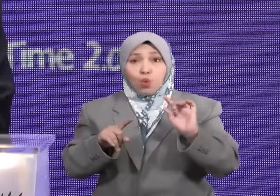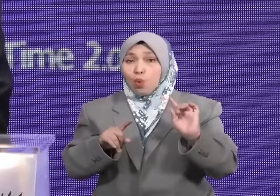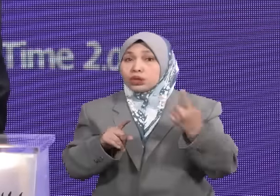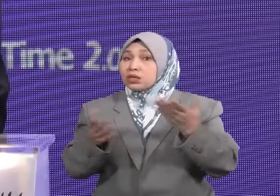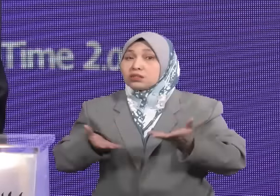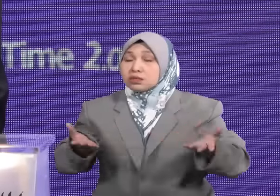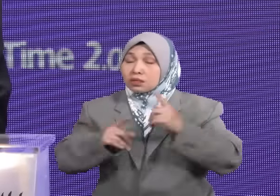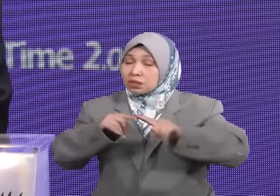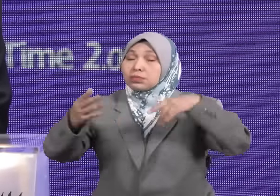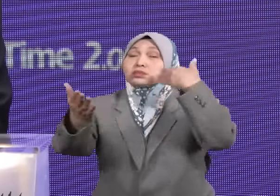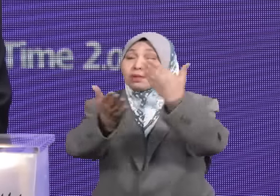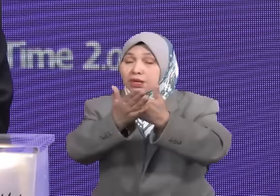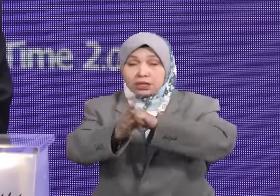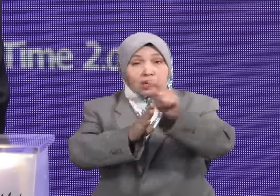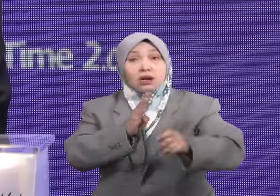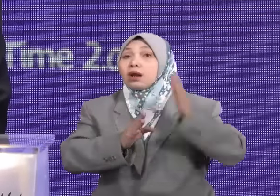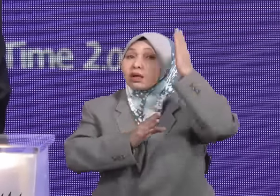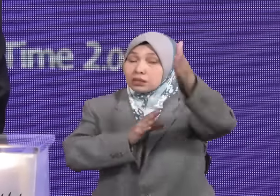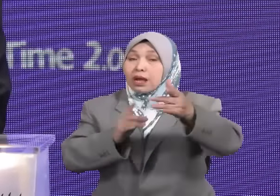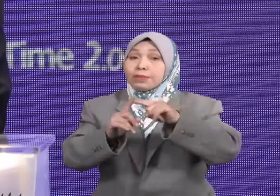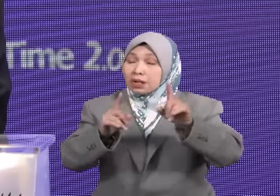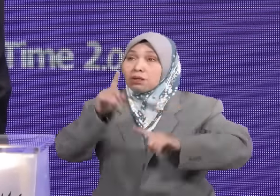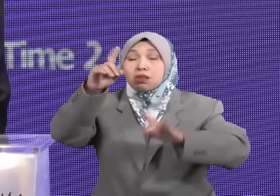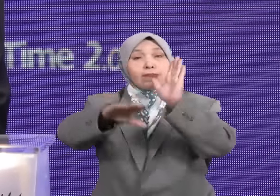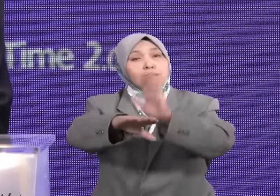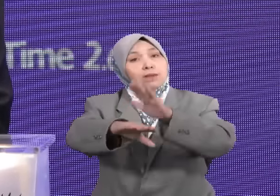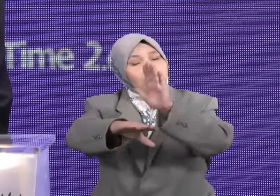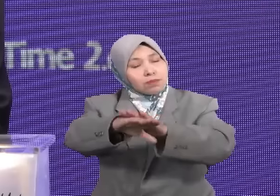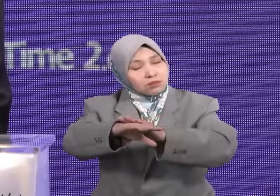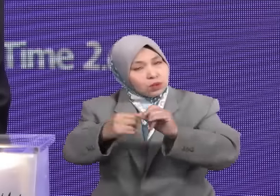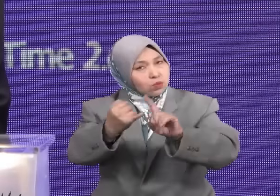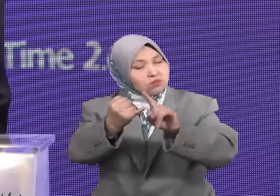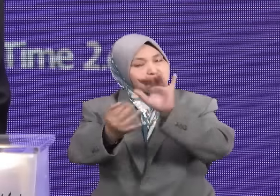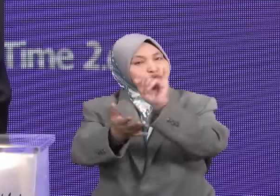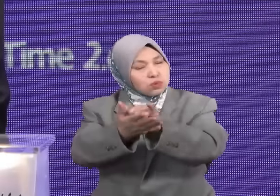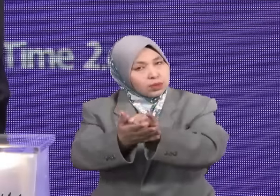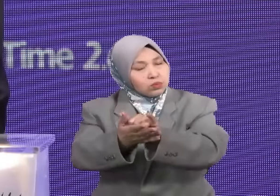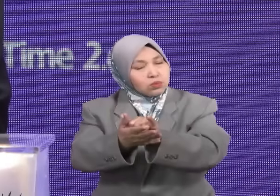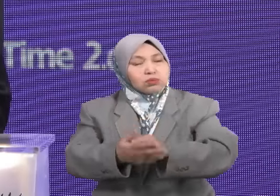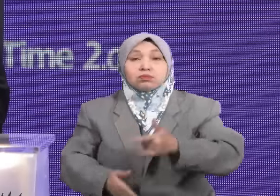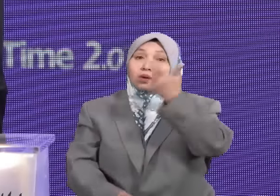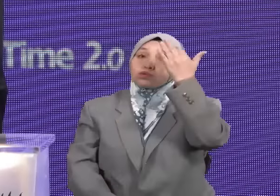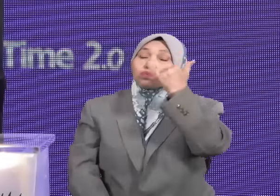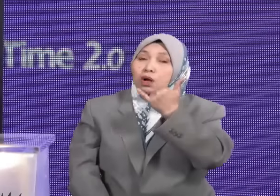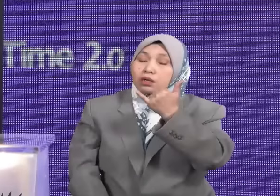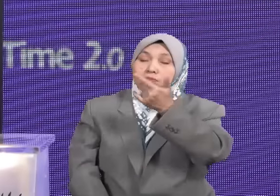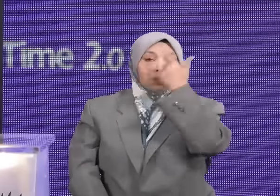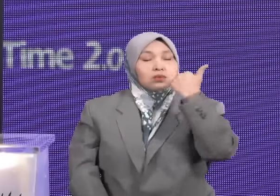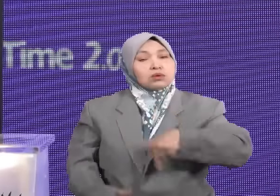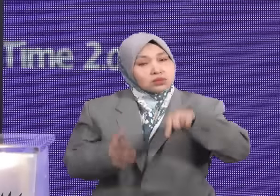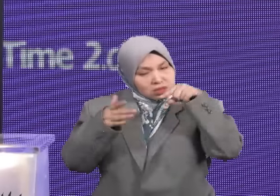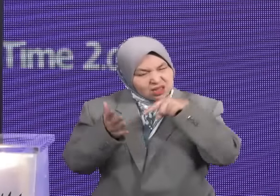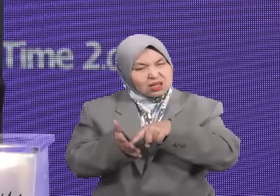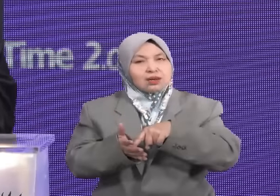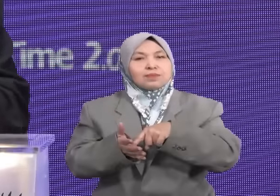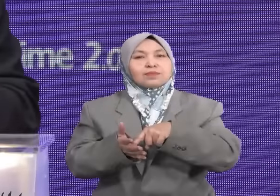tetapi sampai di akhirat nanti. Itu sebabnya bila Allah memberi amaran di hujung itu syadidul iqab, kerana apa? Kerana ini